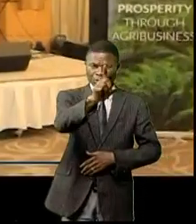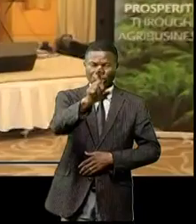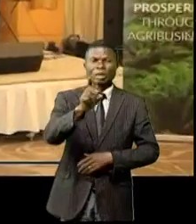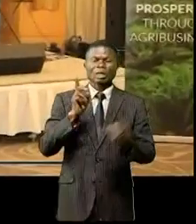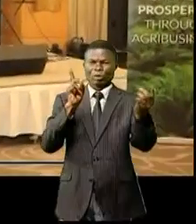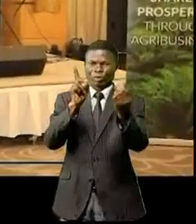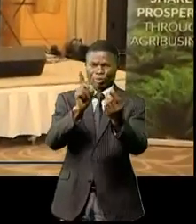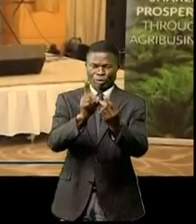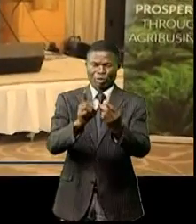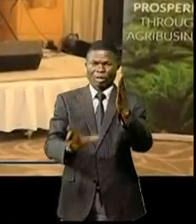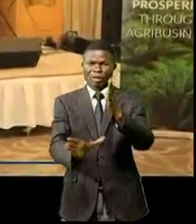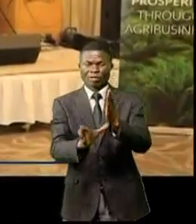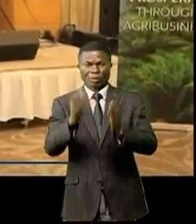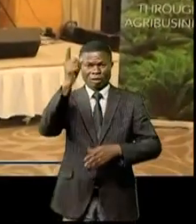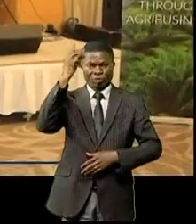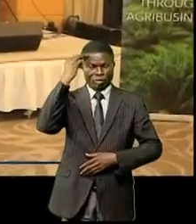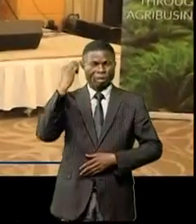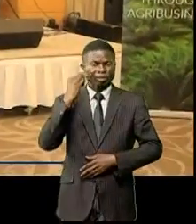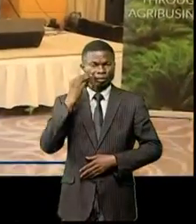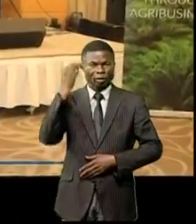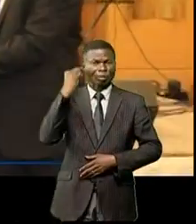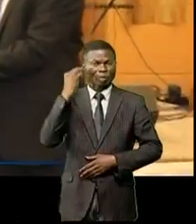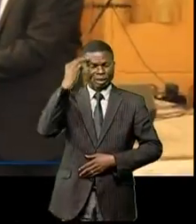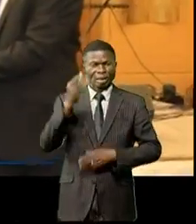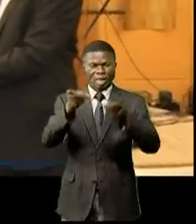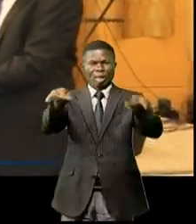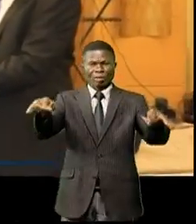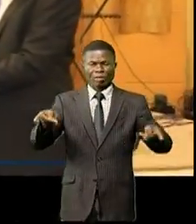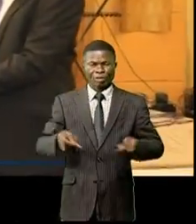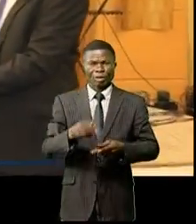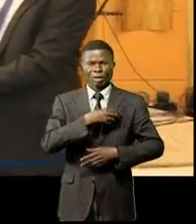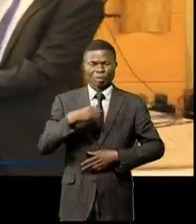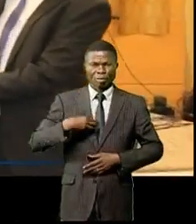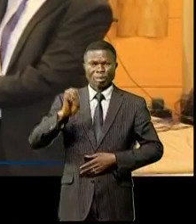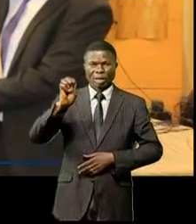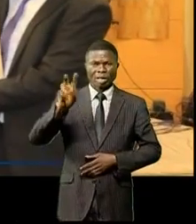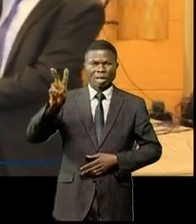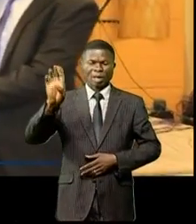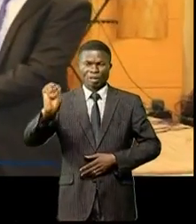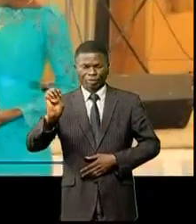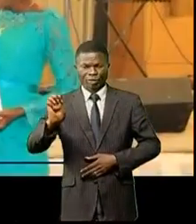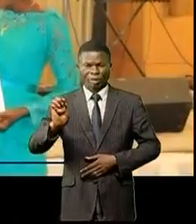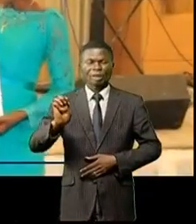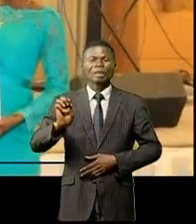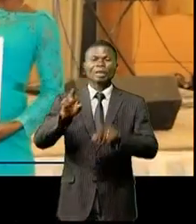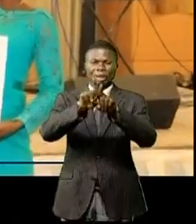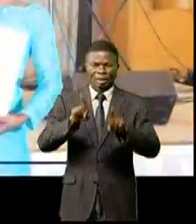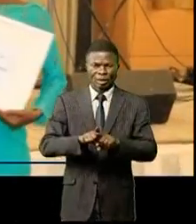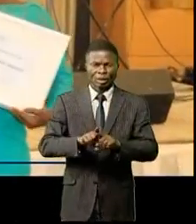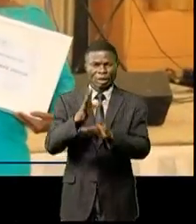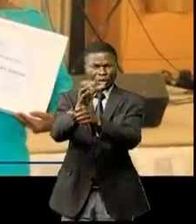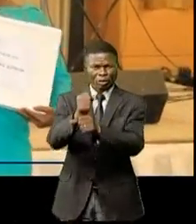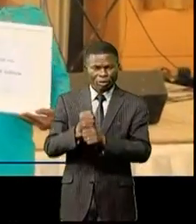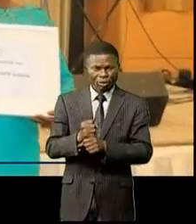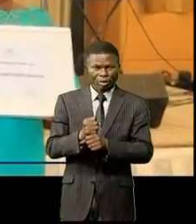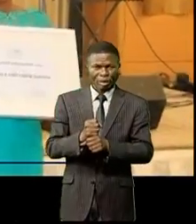autres par la vice-première ministre, ministre de l'Environnement, Madame Eve Bazaïba, demande qui ils ont reçu les